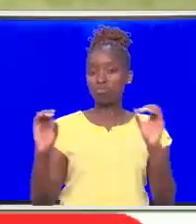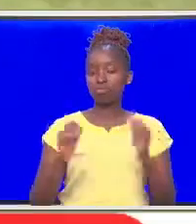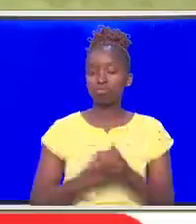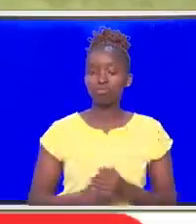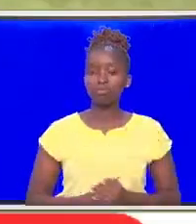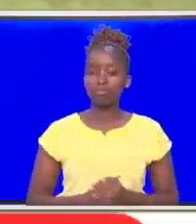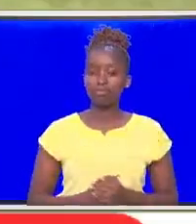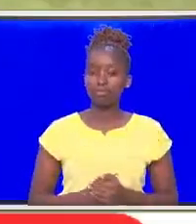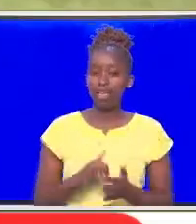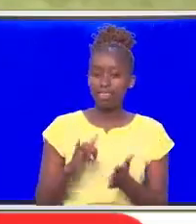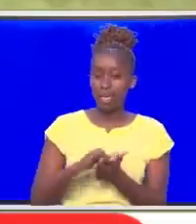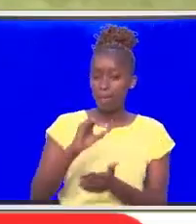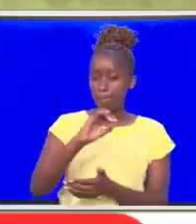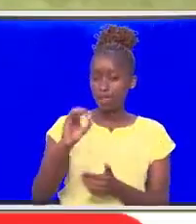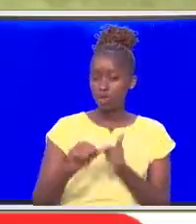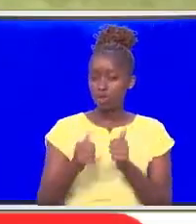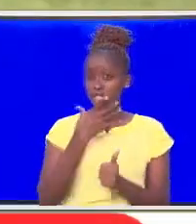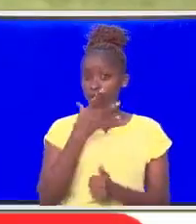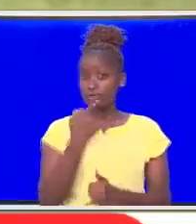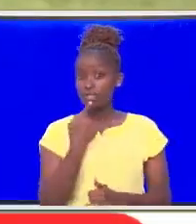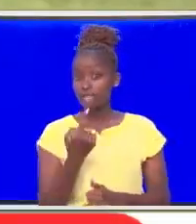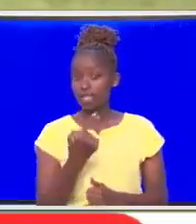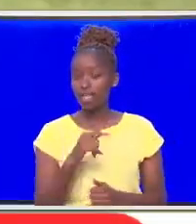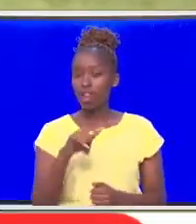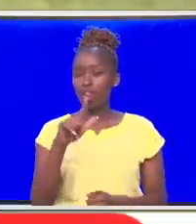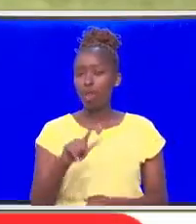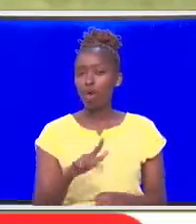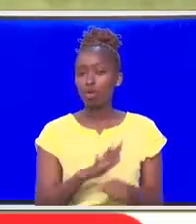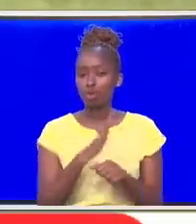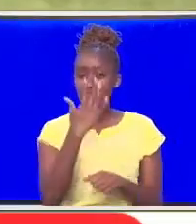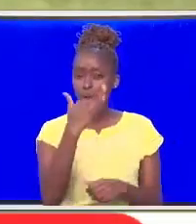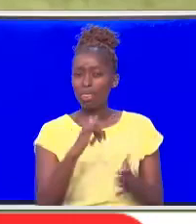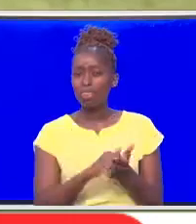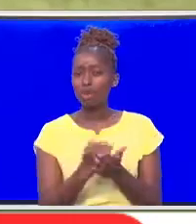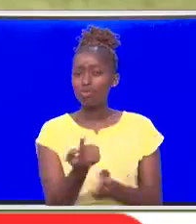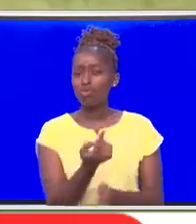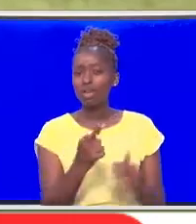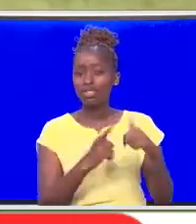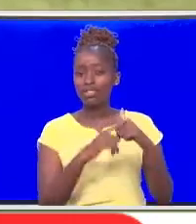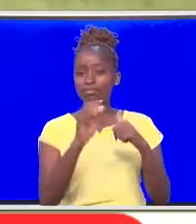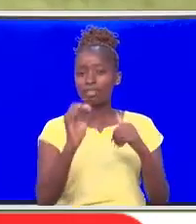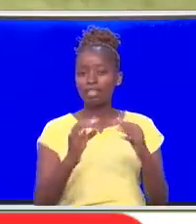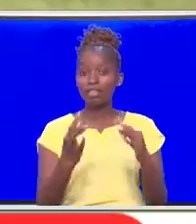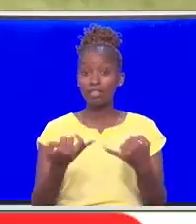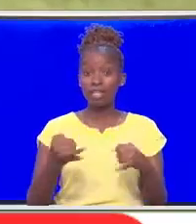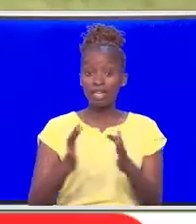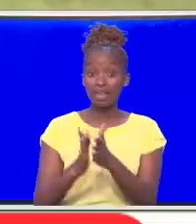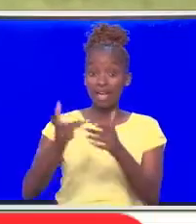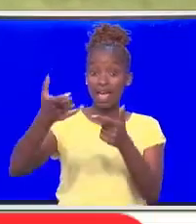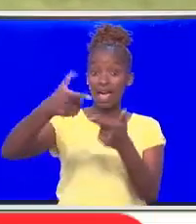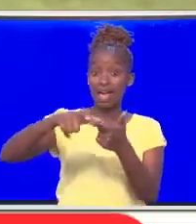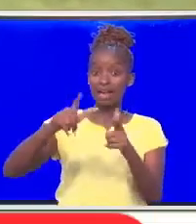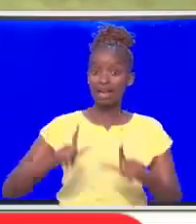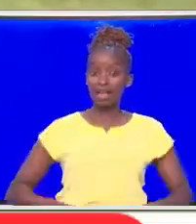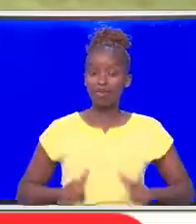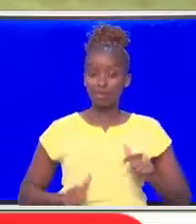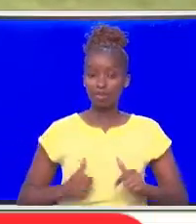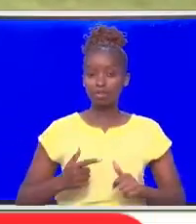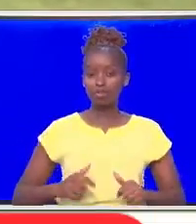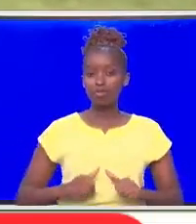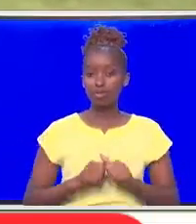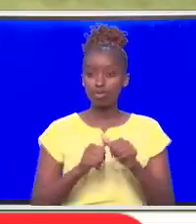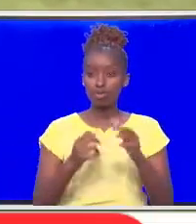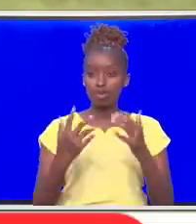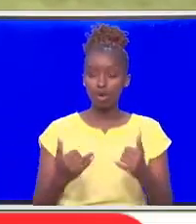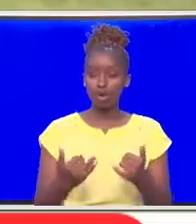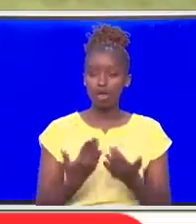percentage amesema ni kidogo sana, manake ni 6%. 6% ukiongezea, ukiangalia maisha ambayo tunaishi kwa sasa,